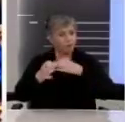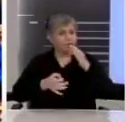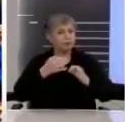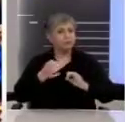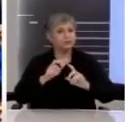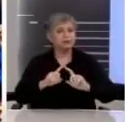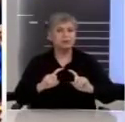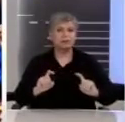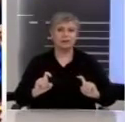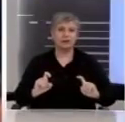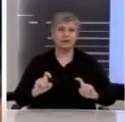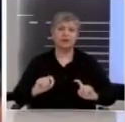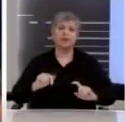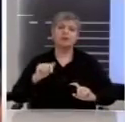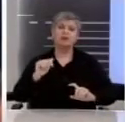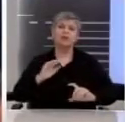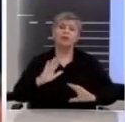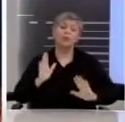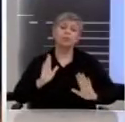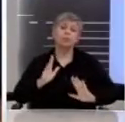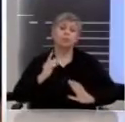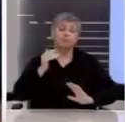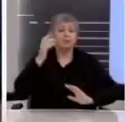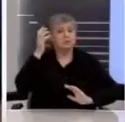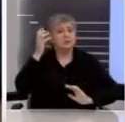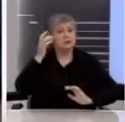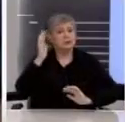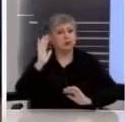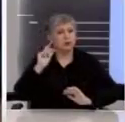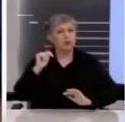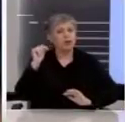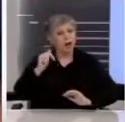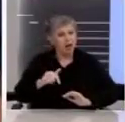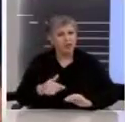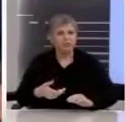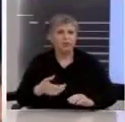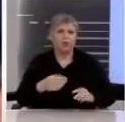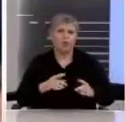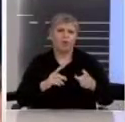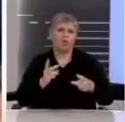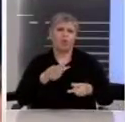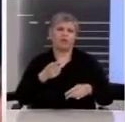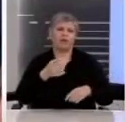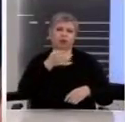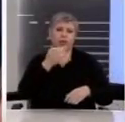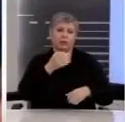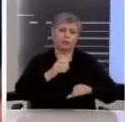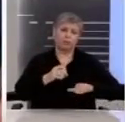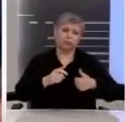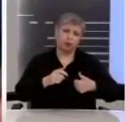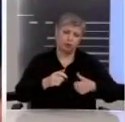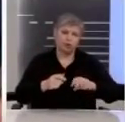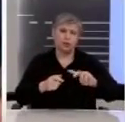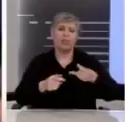βασισμένα σε μία υπόθεση, την οποία επαναλάβατε και στην δευτερομιλία σας, σε μία υπόθεση